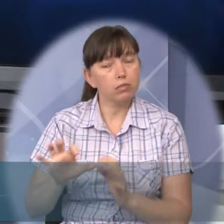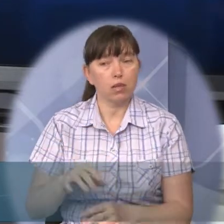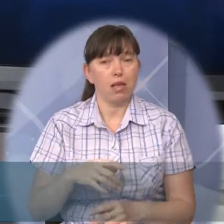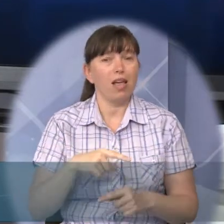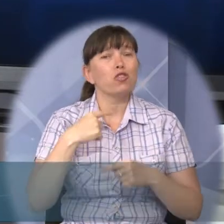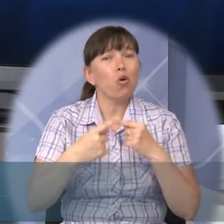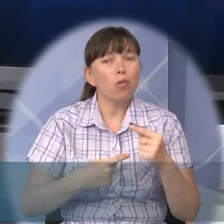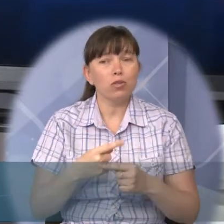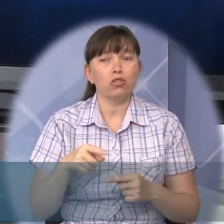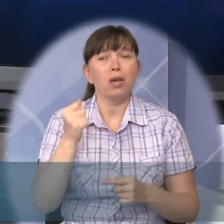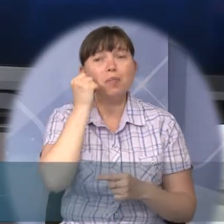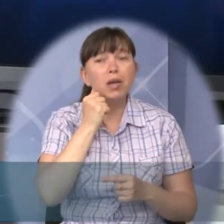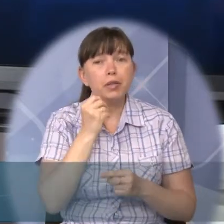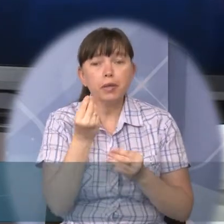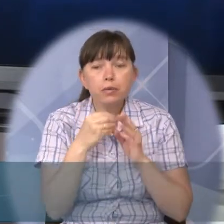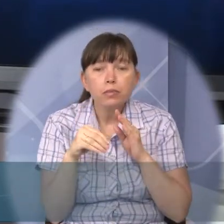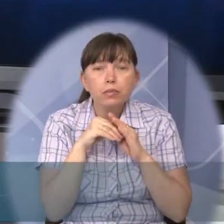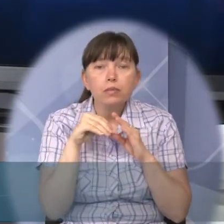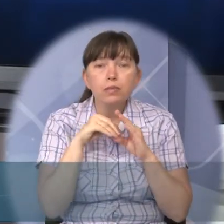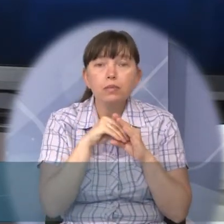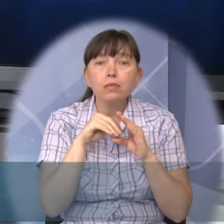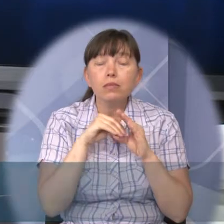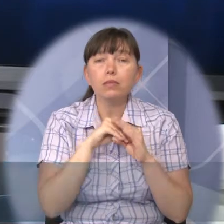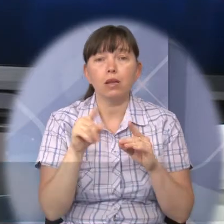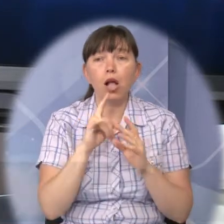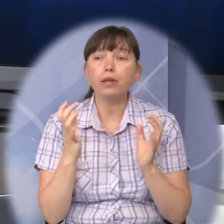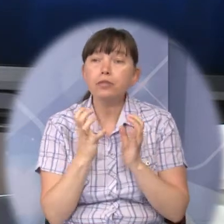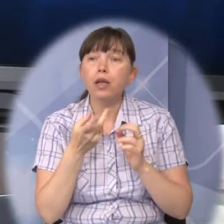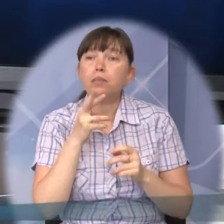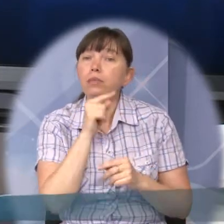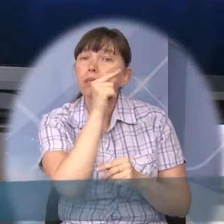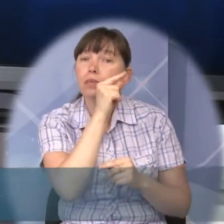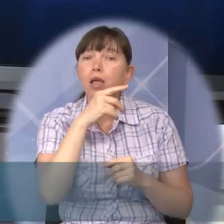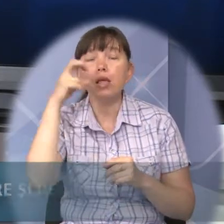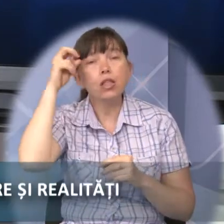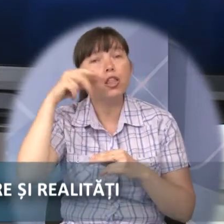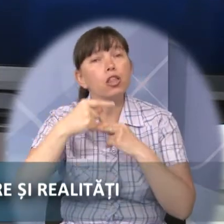ultimii bani, nu vor să-i cheltui ca să-i țină pentru nepot, fecior,